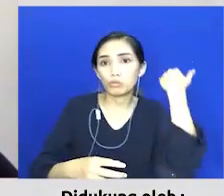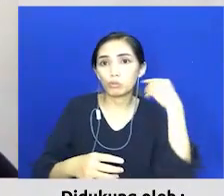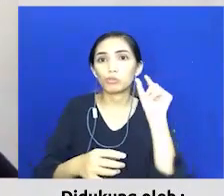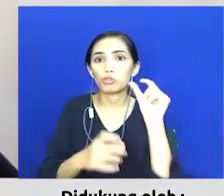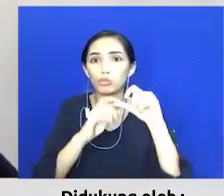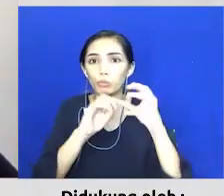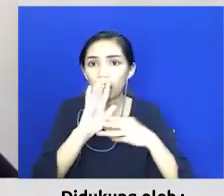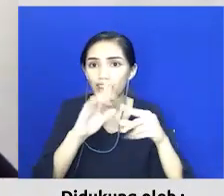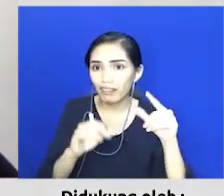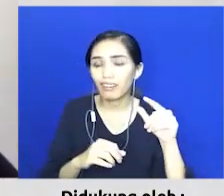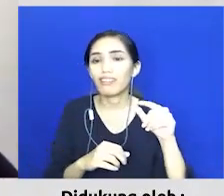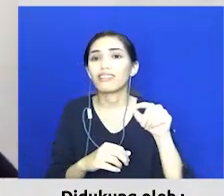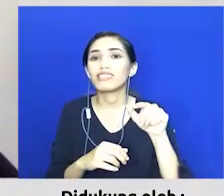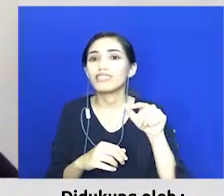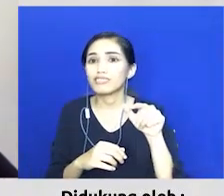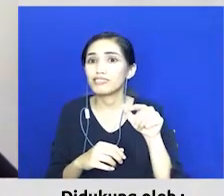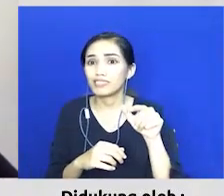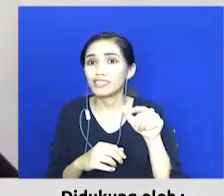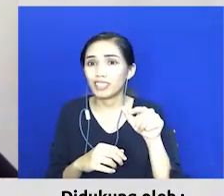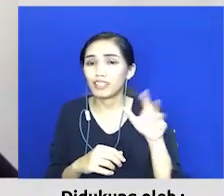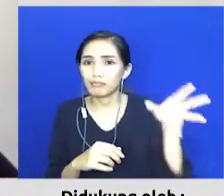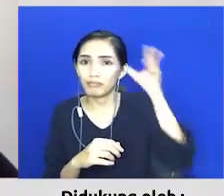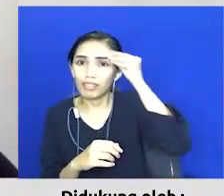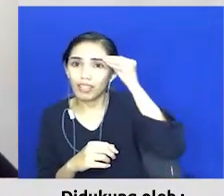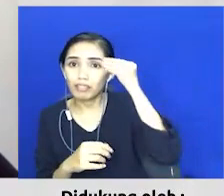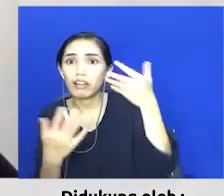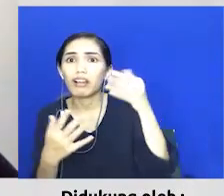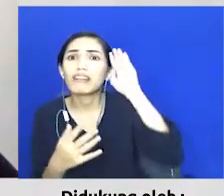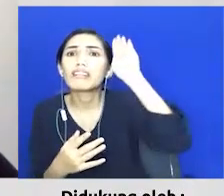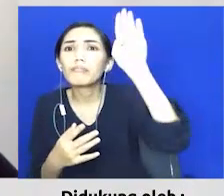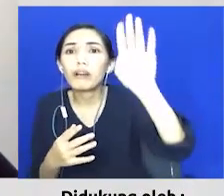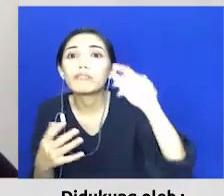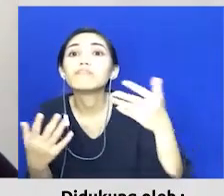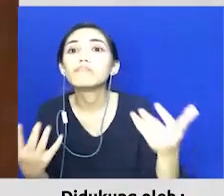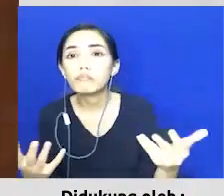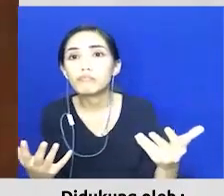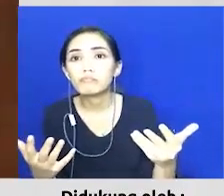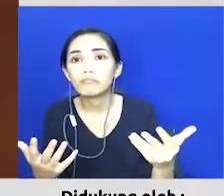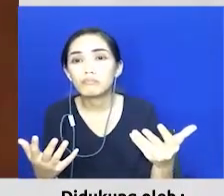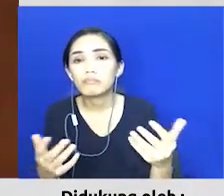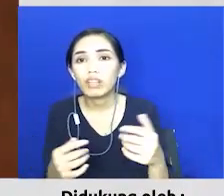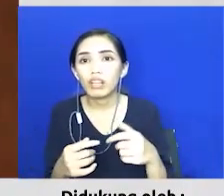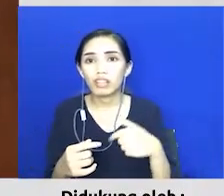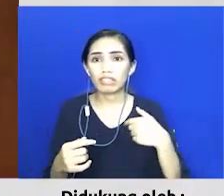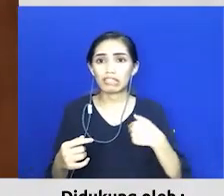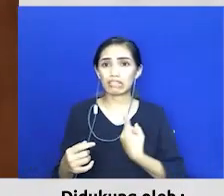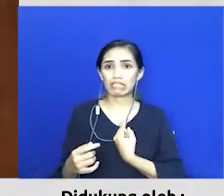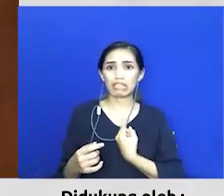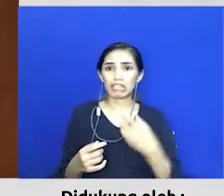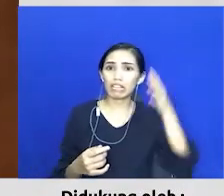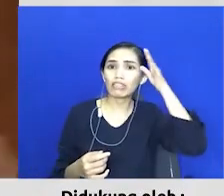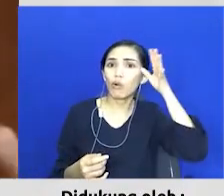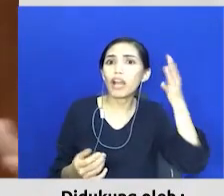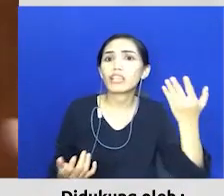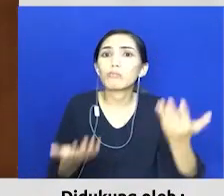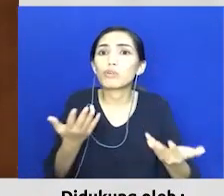menganalisis apa yang terjadi pada waktu zaman Usmar Ismail. Ya. Ya. Sedangkan ke depan bagaimana? Anda